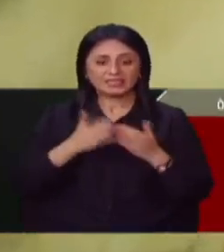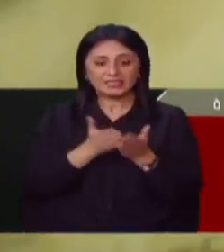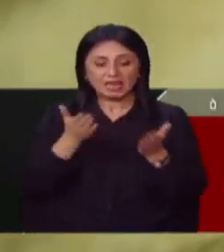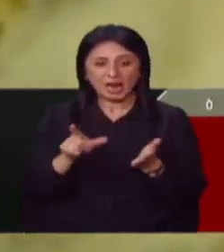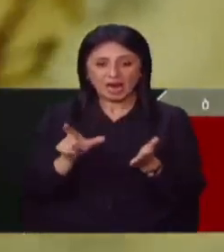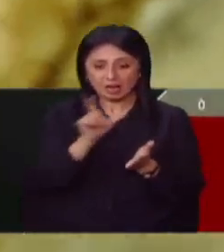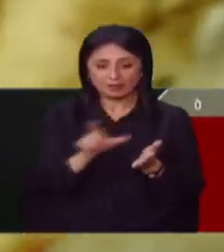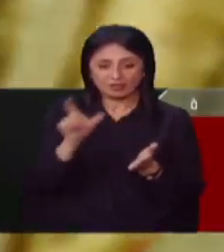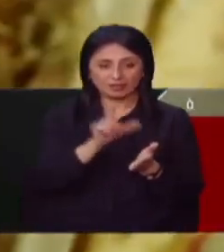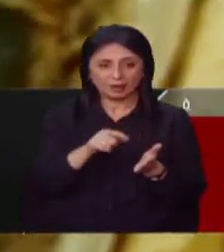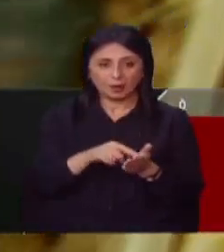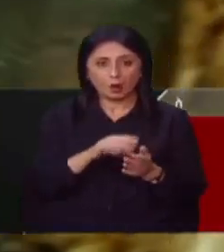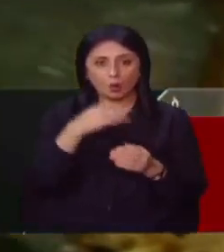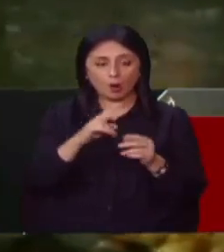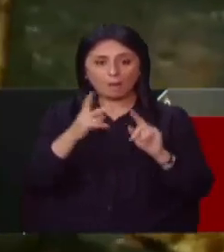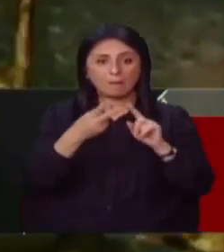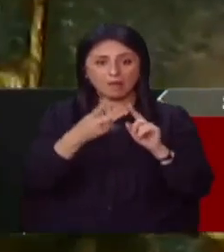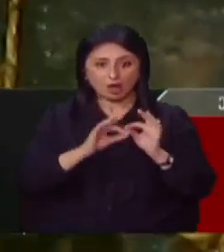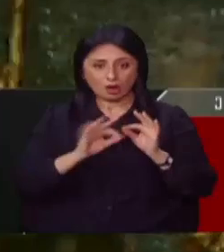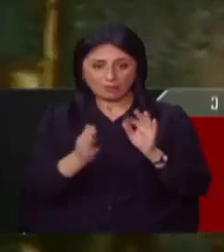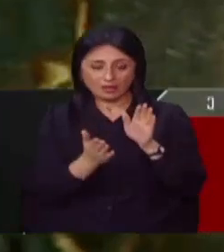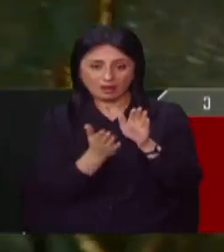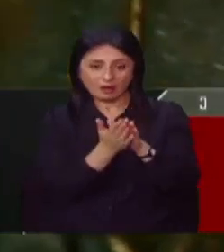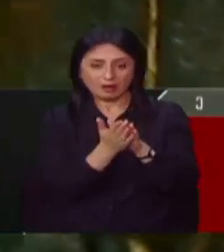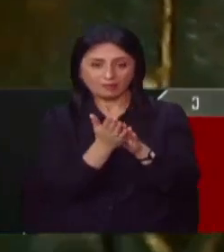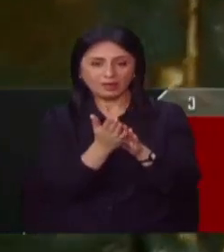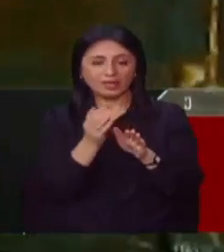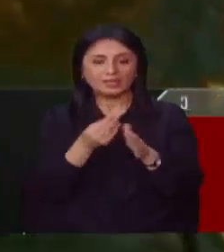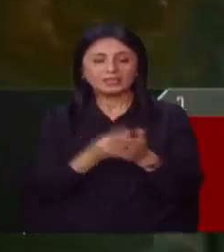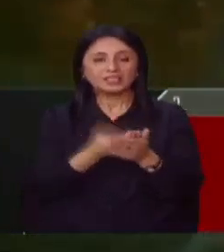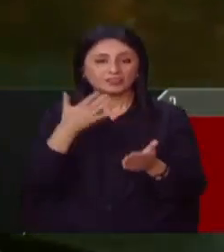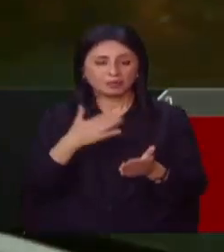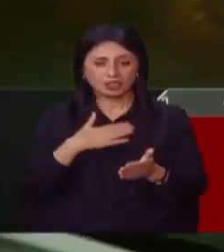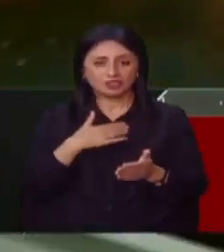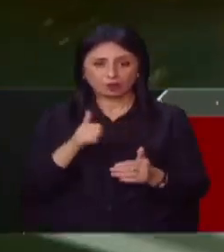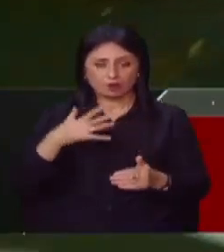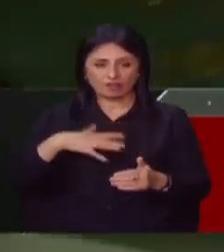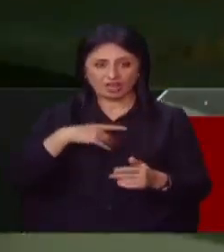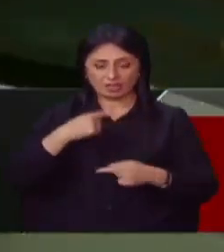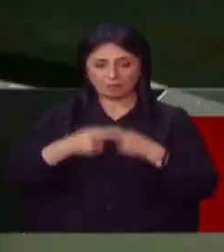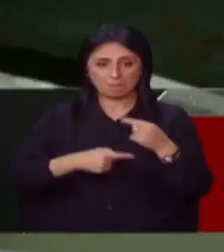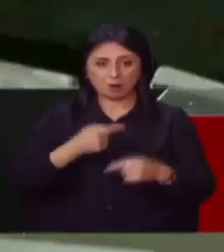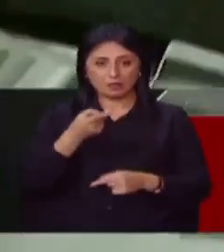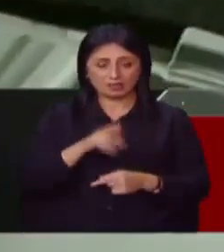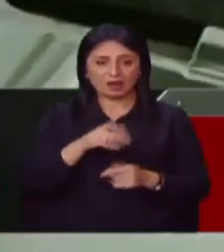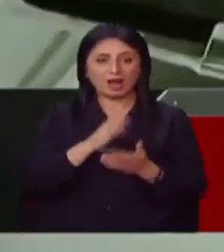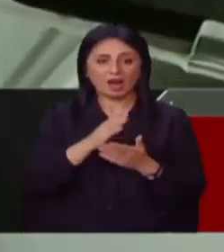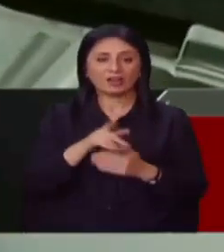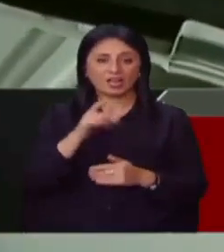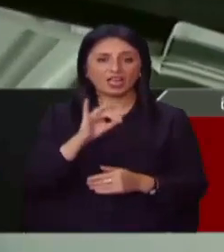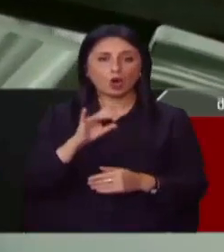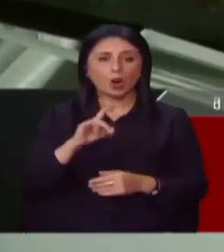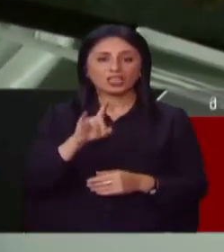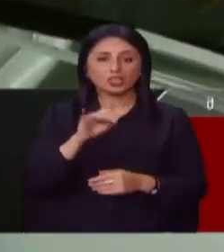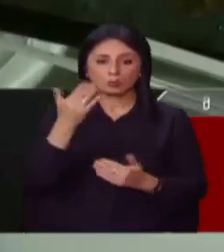bidan amucrebili texte bii xolo ucoi meore da razgansa cu trebuie zurpasi aris chuan twister rogurs cartuli mem cuidre obistuis aris ușualut